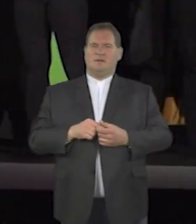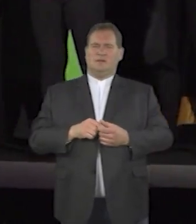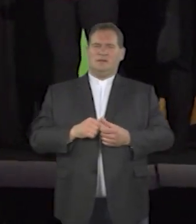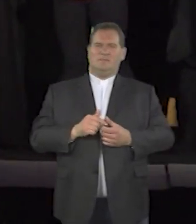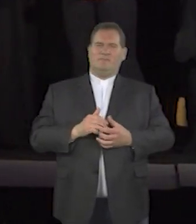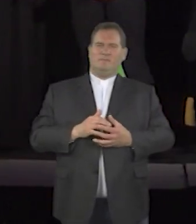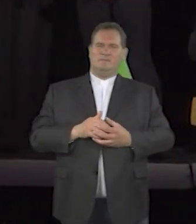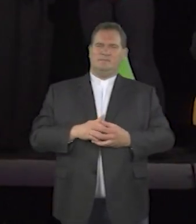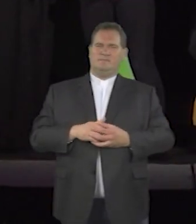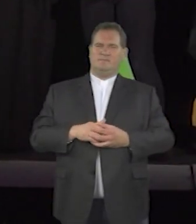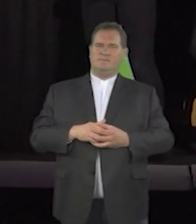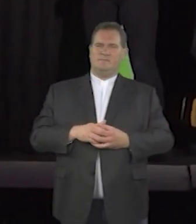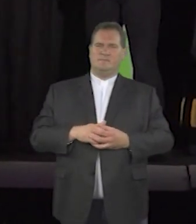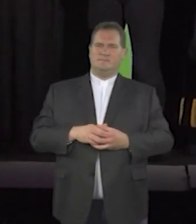uda.